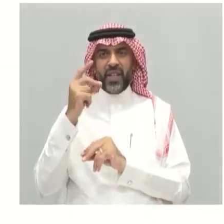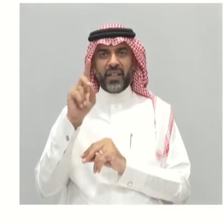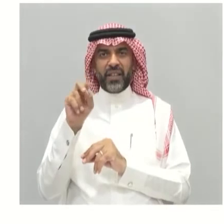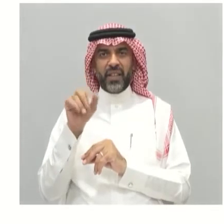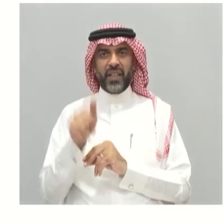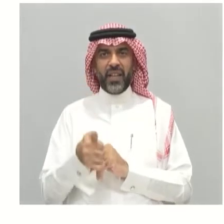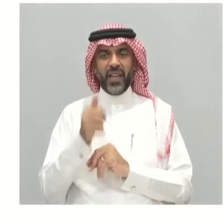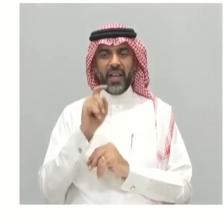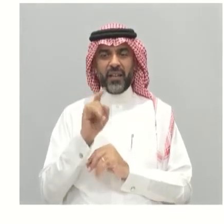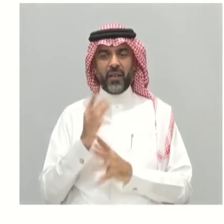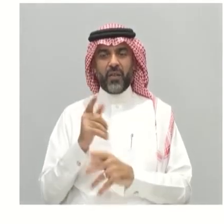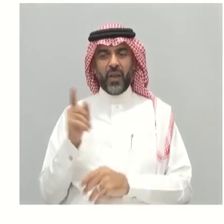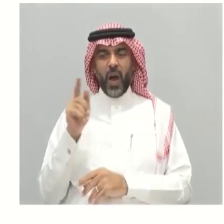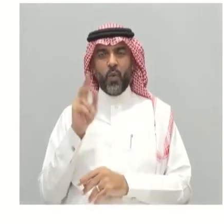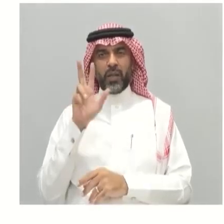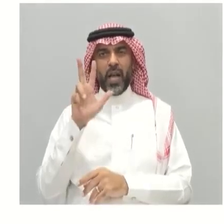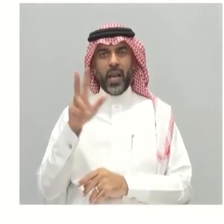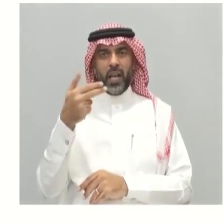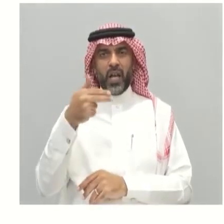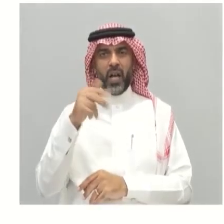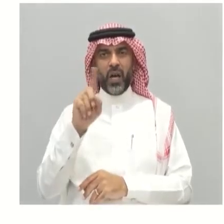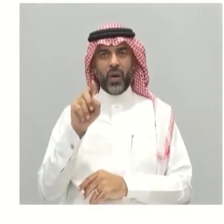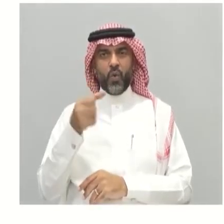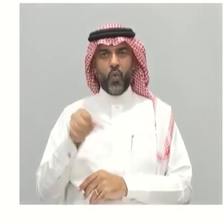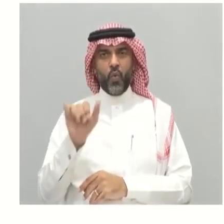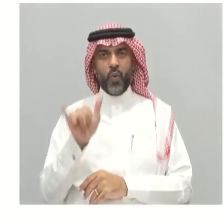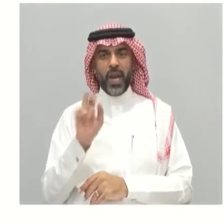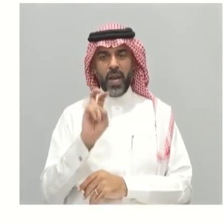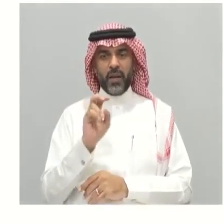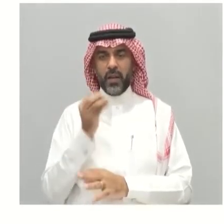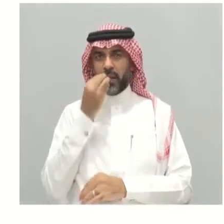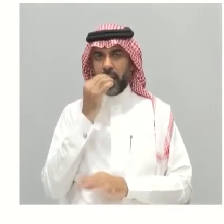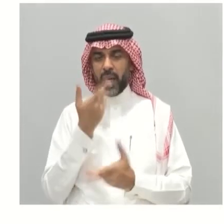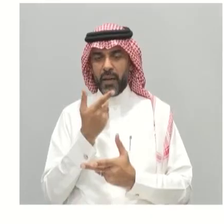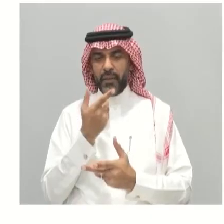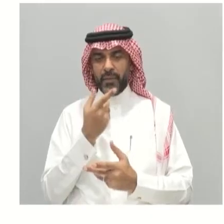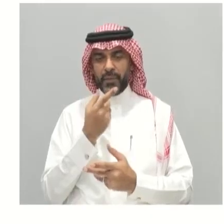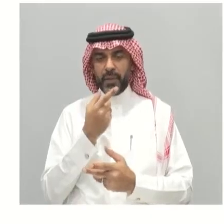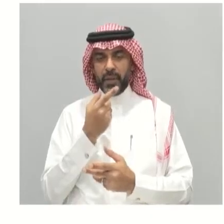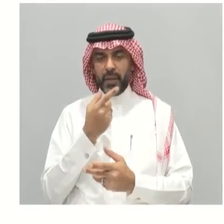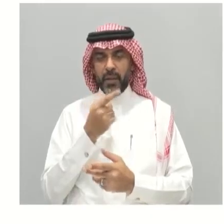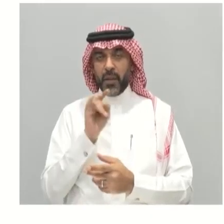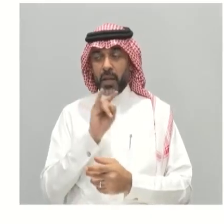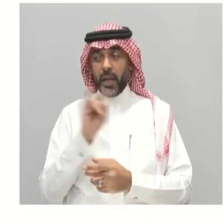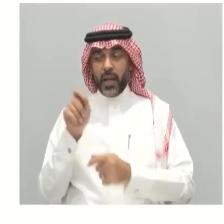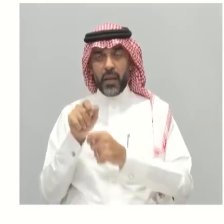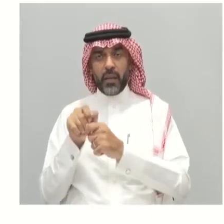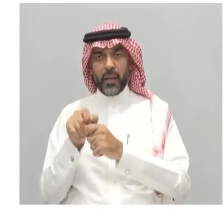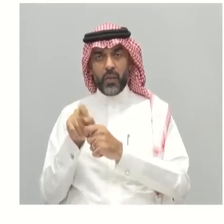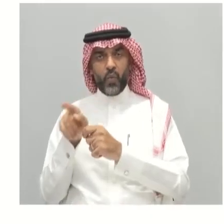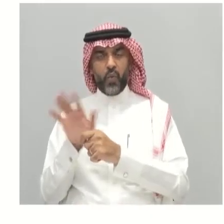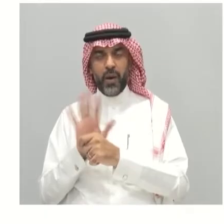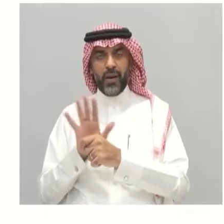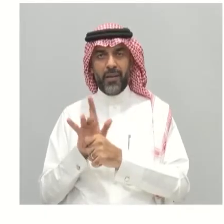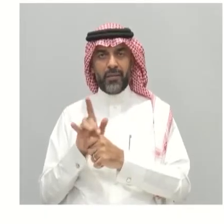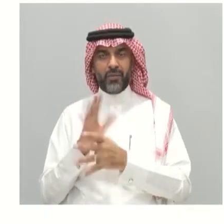الطلائعيات الشبيهه بالفطريات تغذيتها يكون او تكون طريقه التغذيه غير ذاتيه